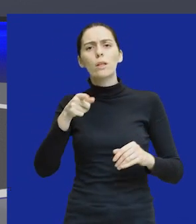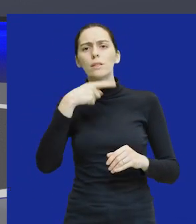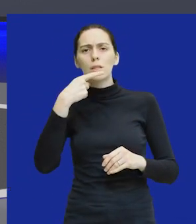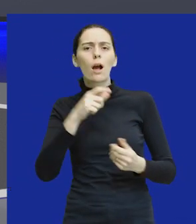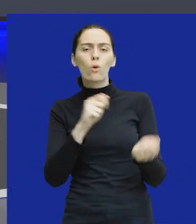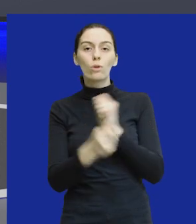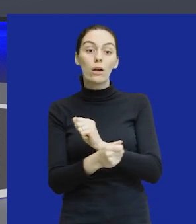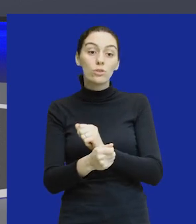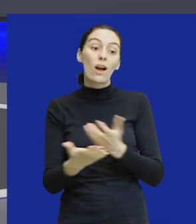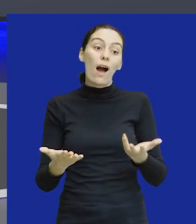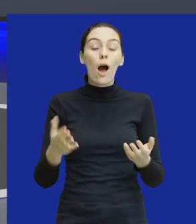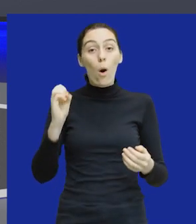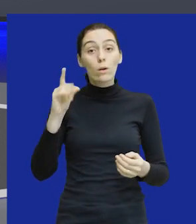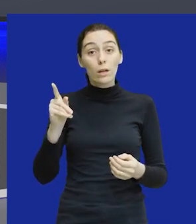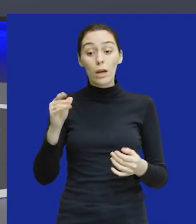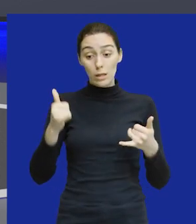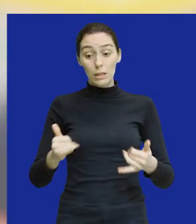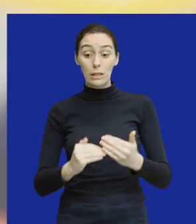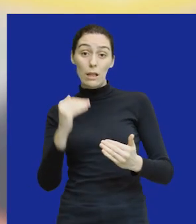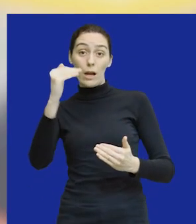Ok, evoluirao si, narastao si.